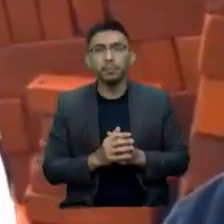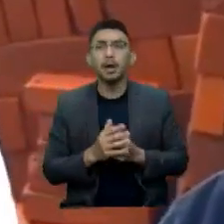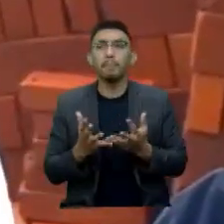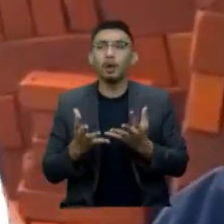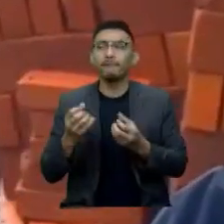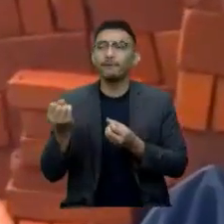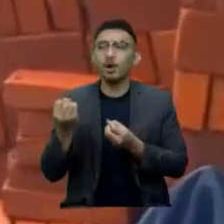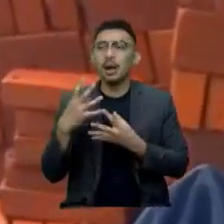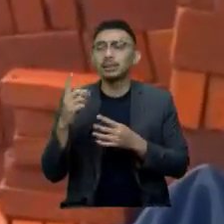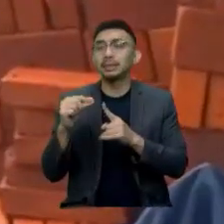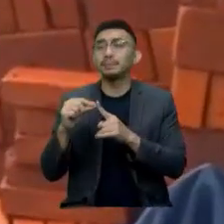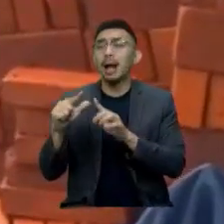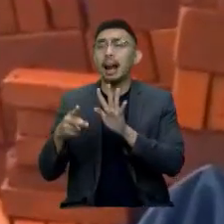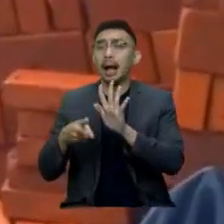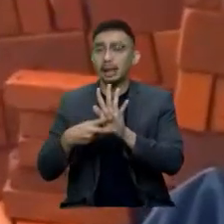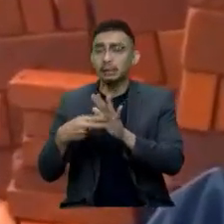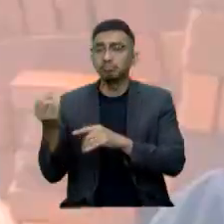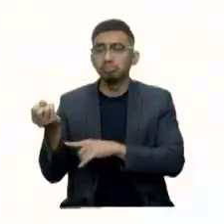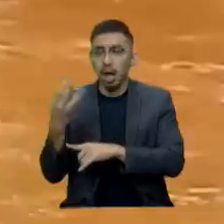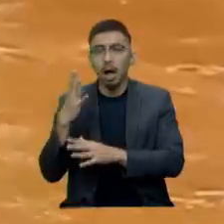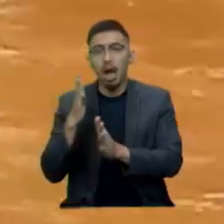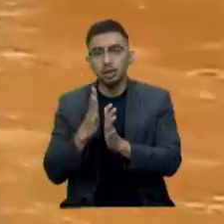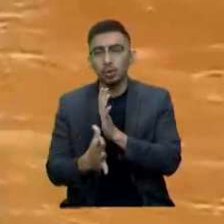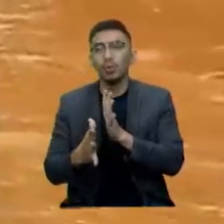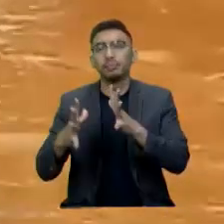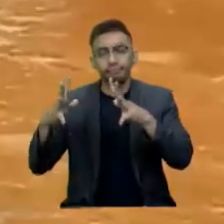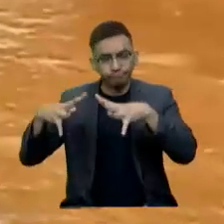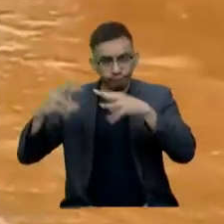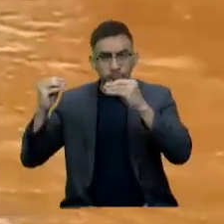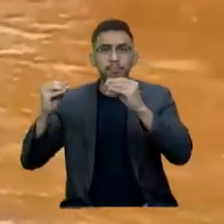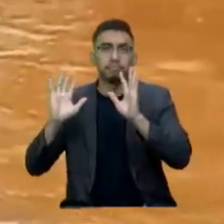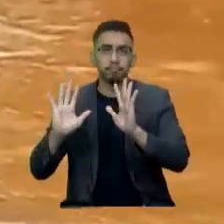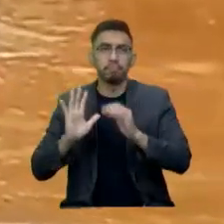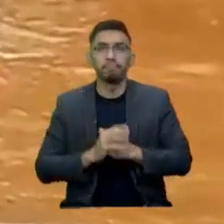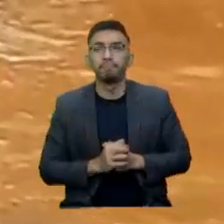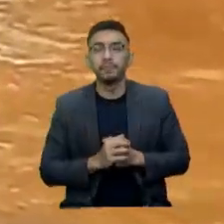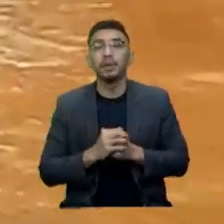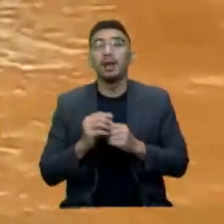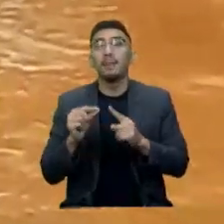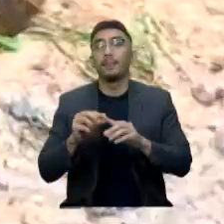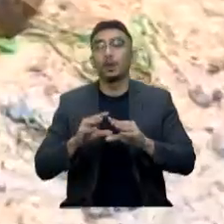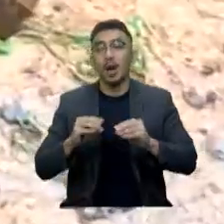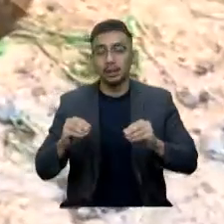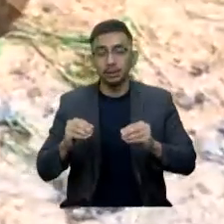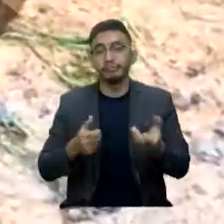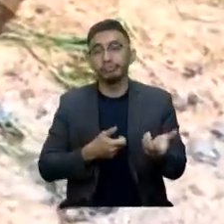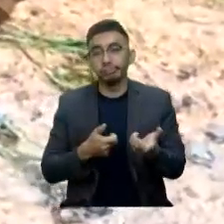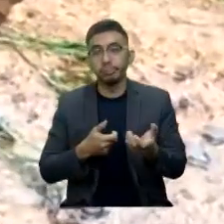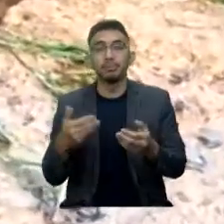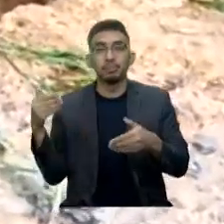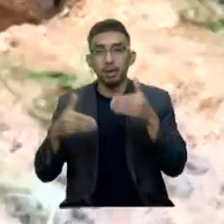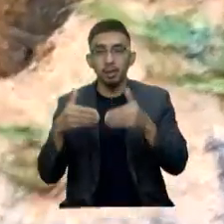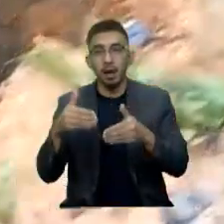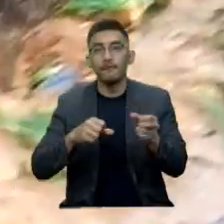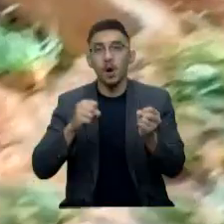berwenang langsung disuruh memadamkan petugas Damkar digerahkan untuk mengevakuasi tiang listrik yang roboh dan